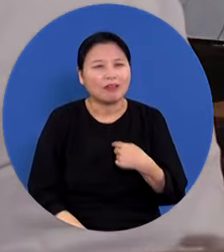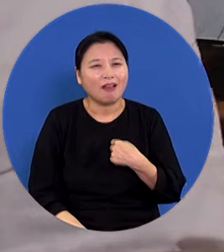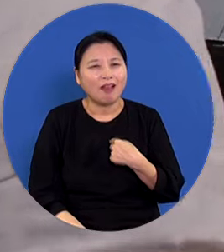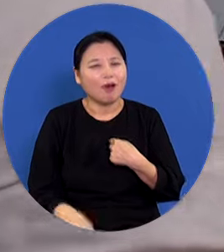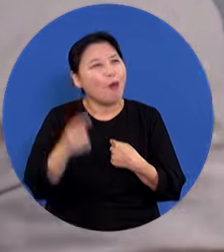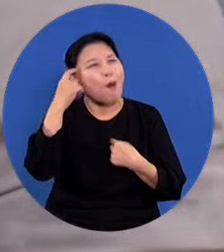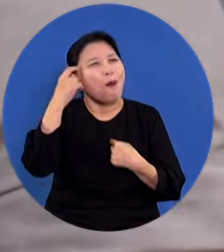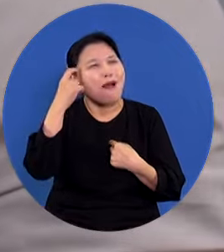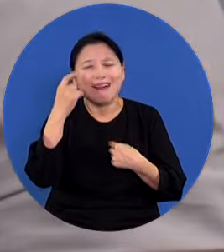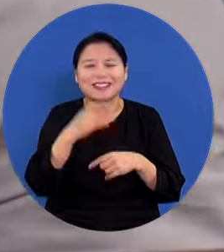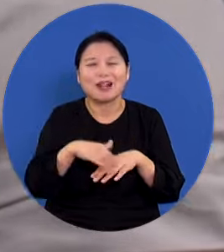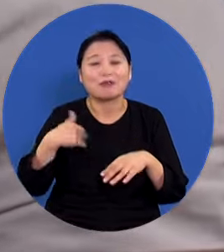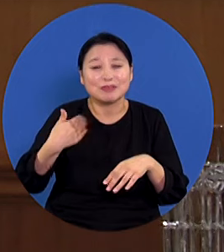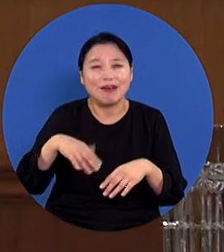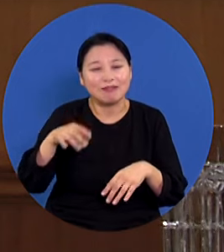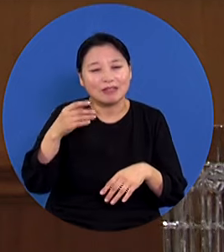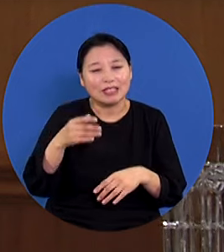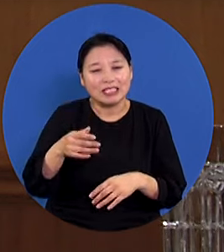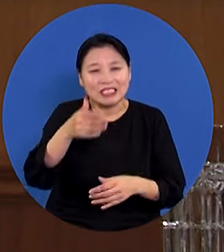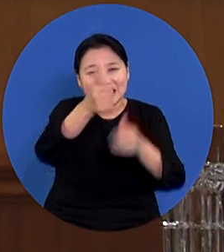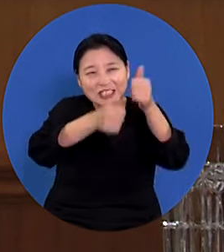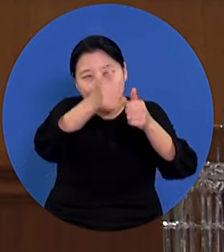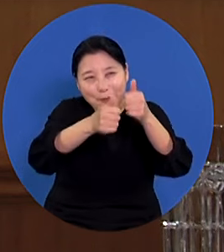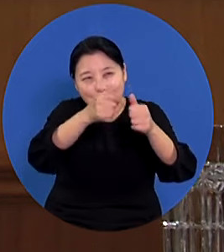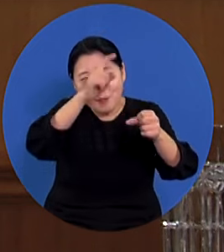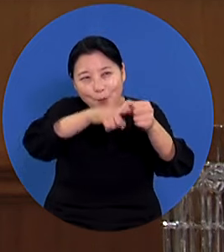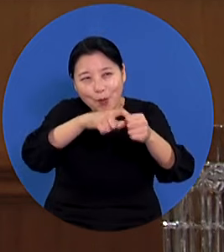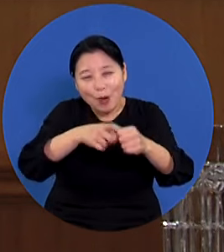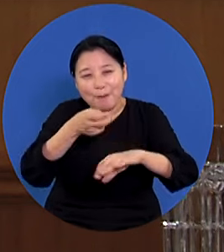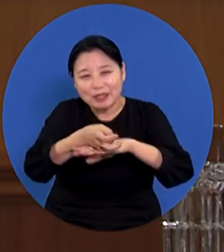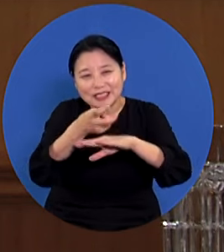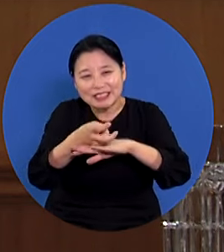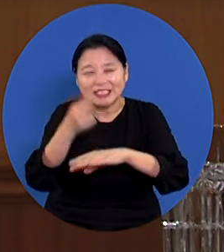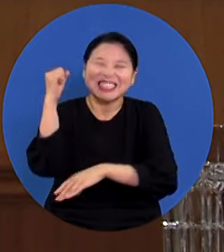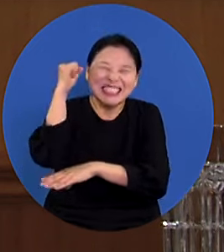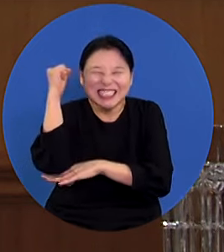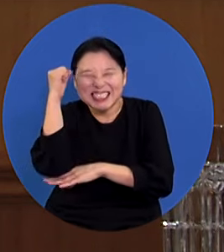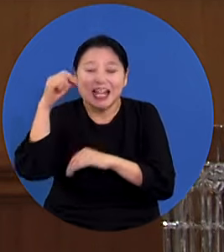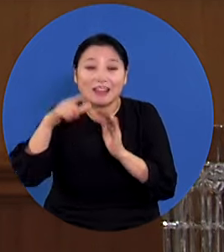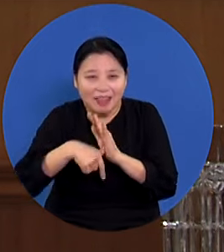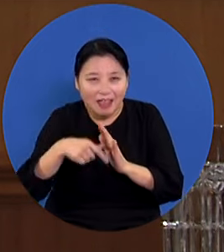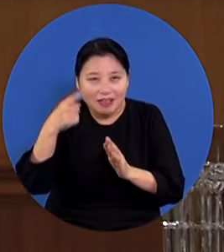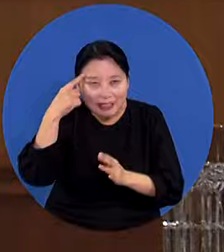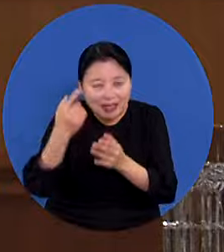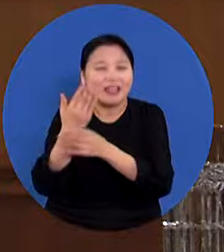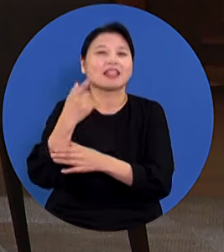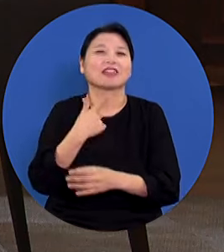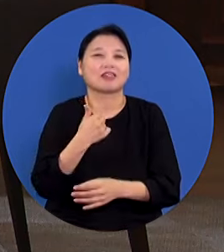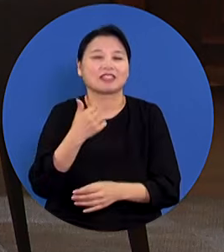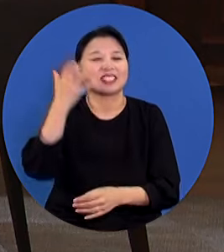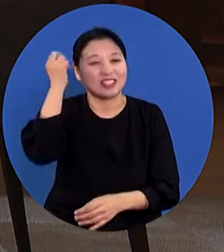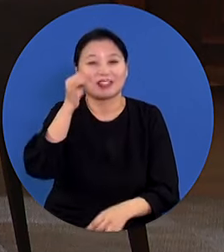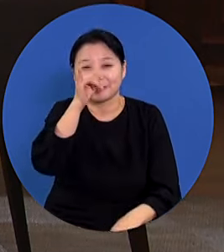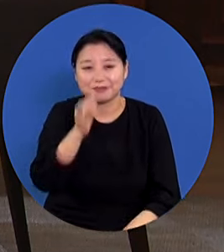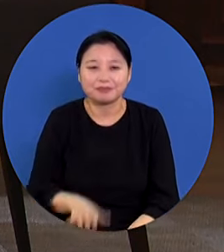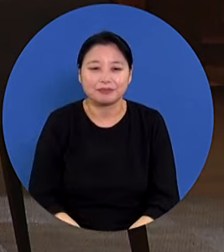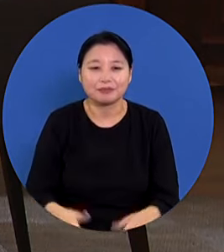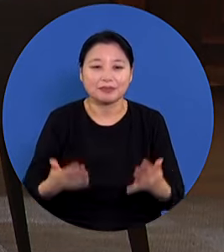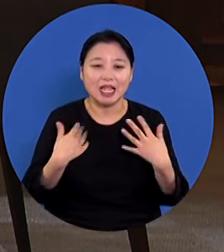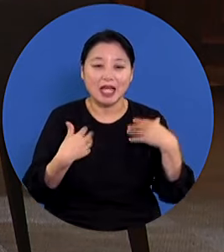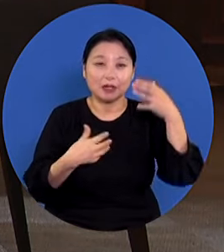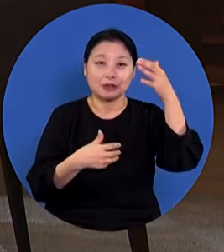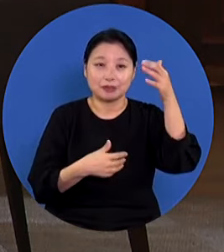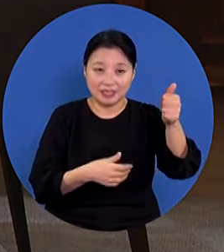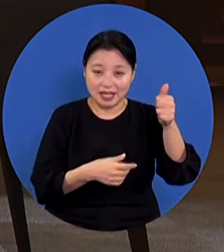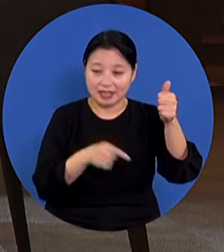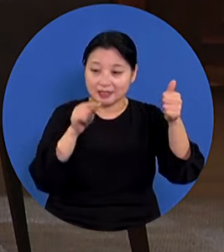했는지 모르겠습니다. 시험 보러 가는 그 버스 속이었는데 네. 아직도 뭐 생생합니다. 총장님이 한번 실패연구